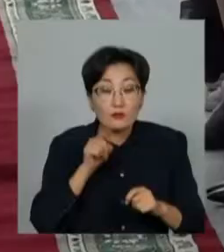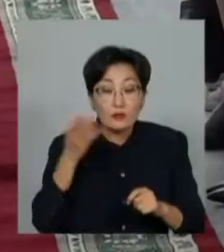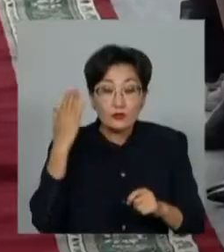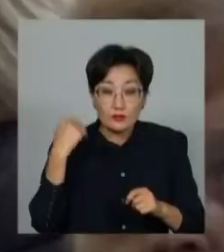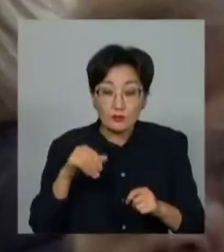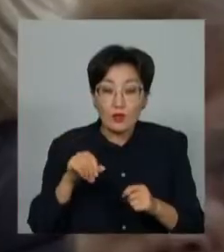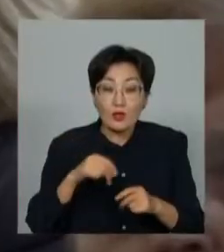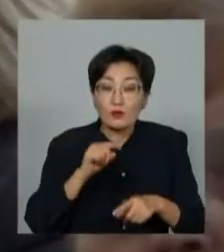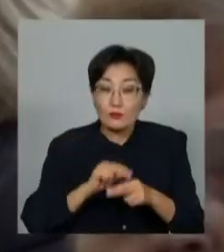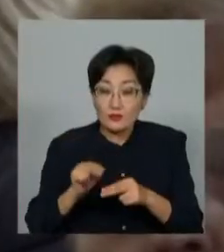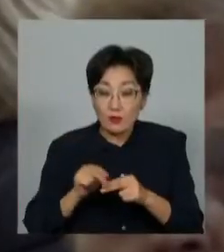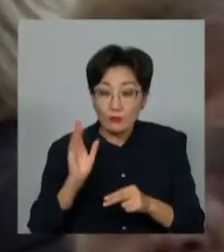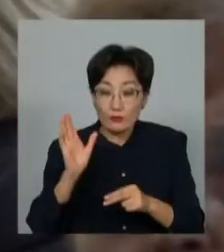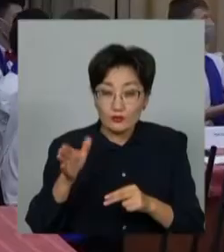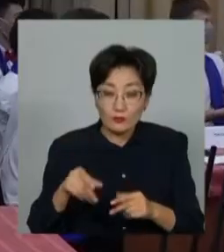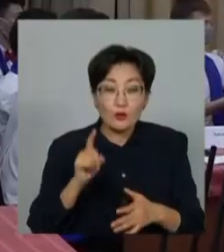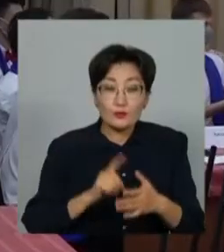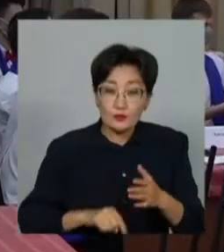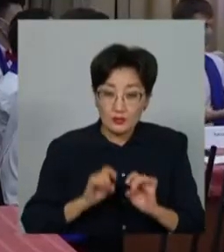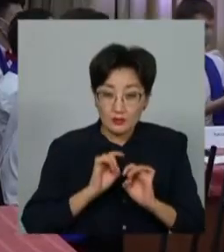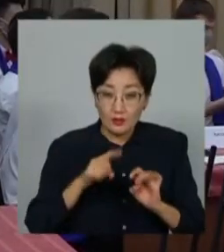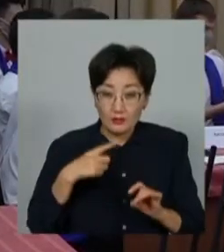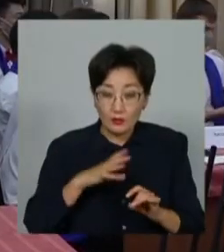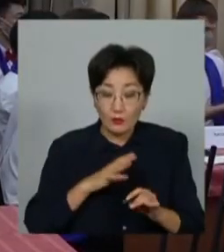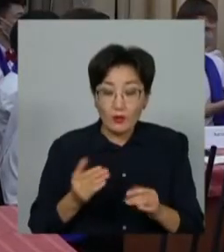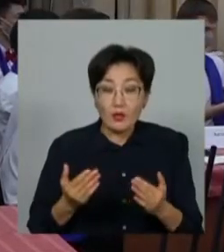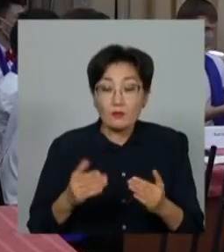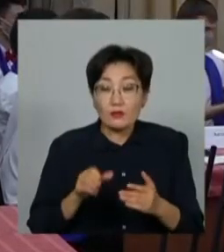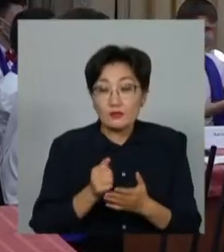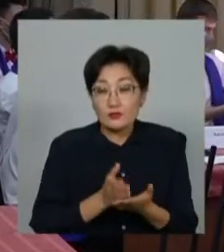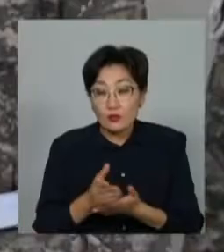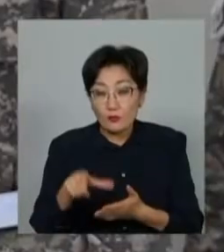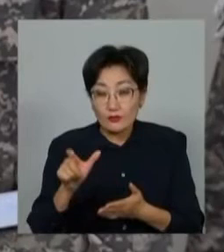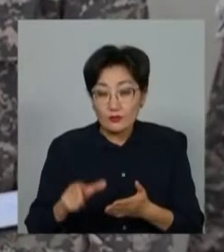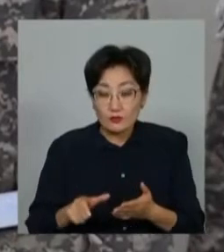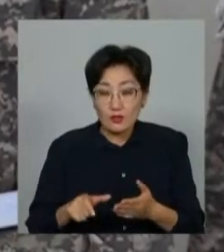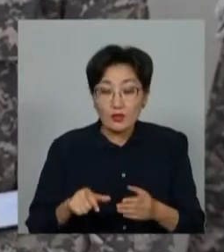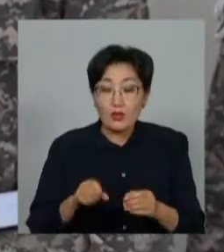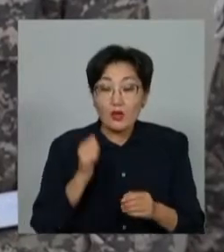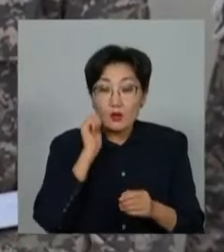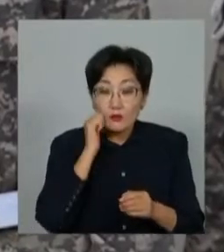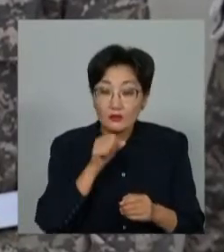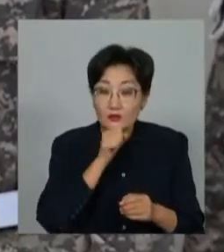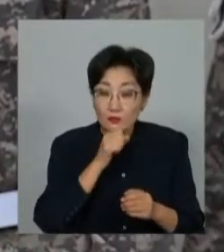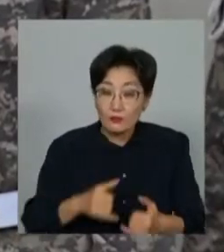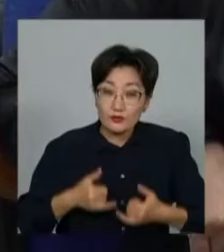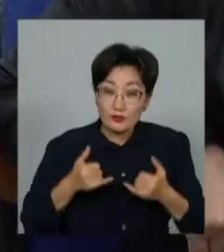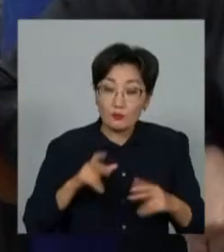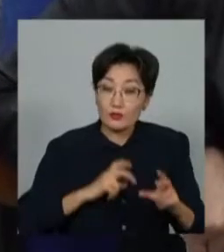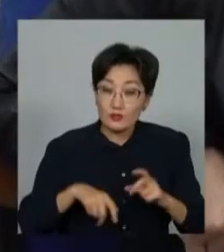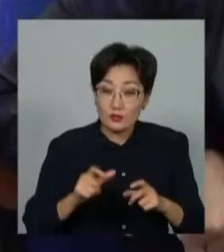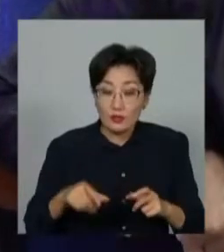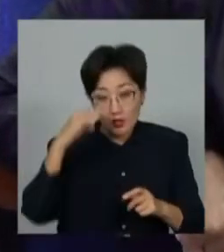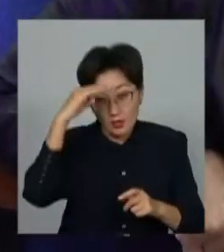өткеннің өнегесі мен болашаққа артқан үміттерін жеткізді. Баталы қариялар мен көреген ақ жаулықты әжелерімізді қадір тұтып,